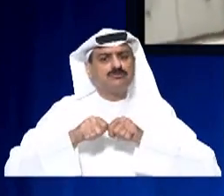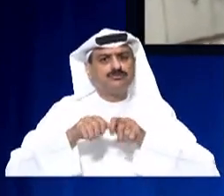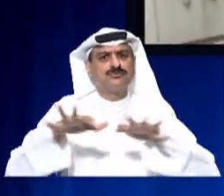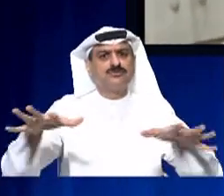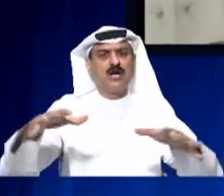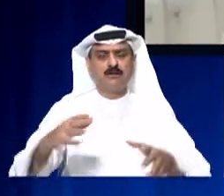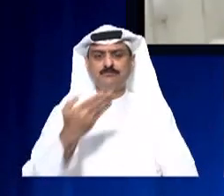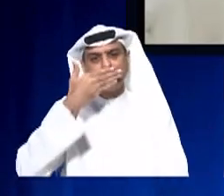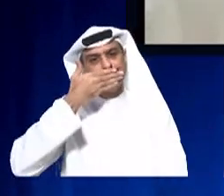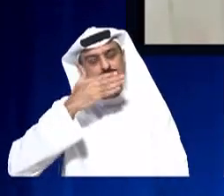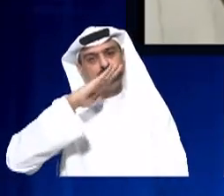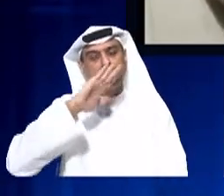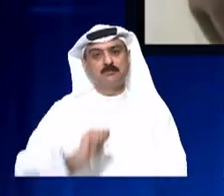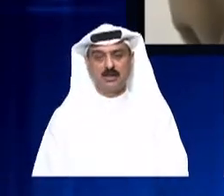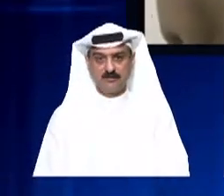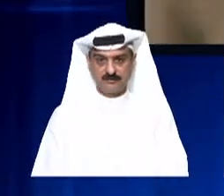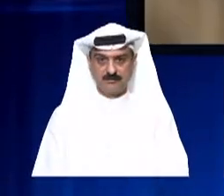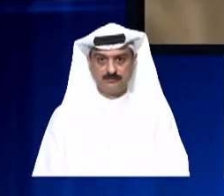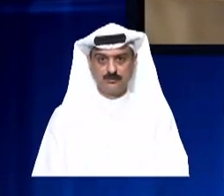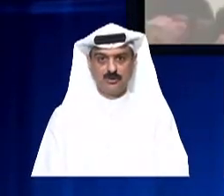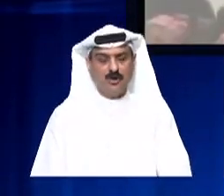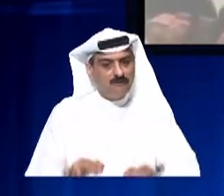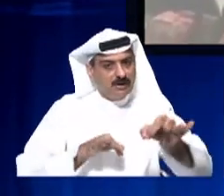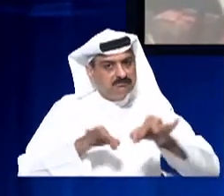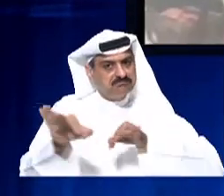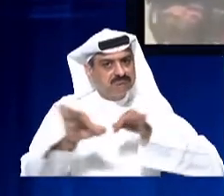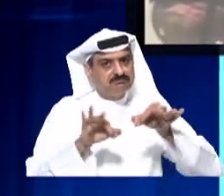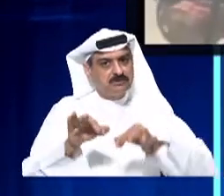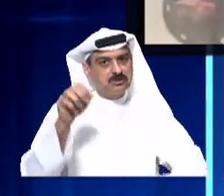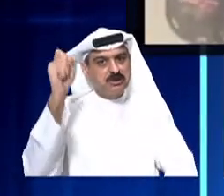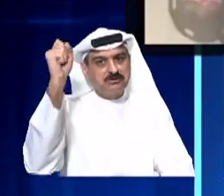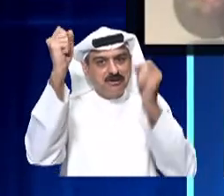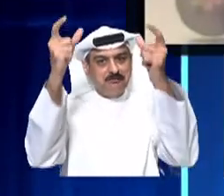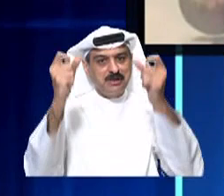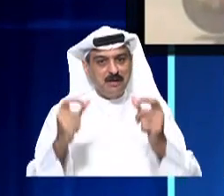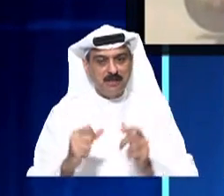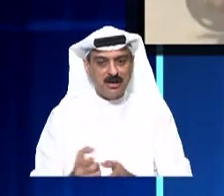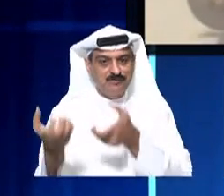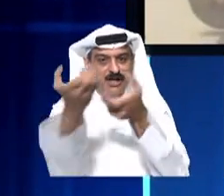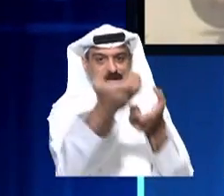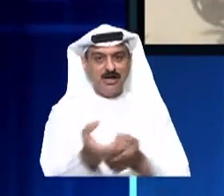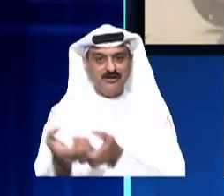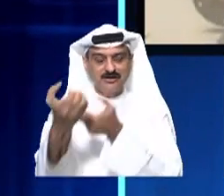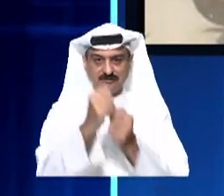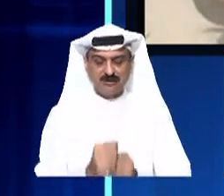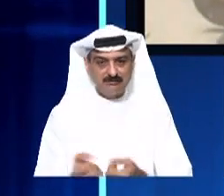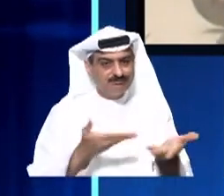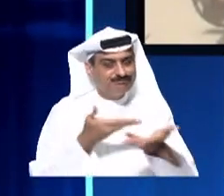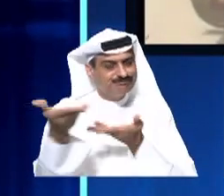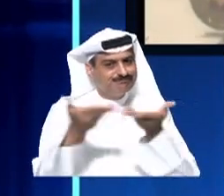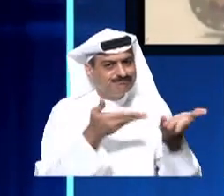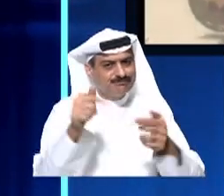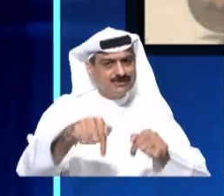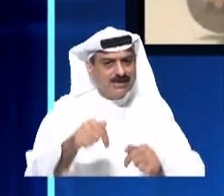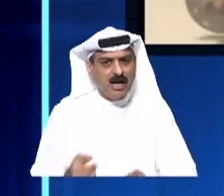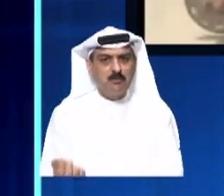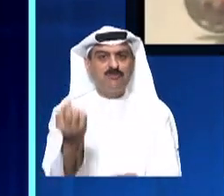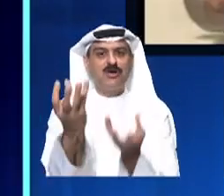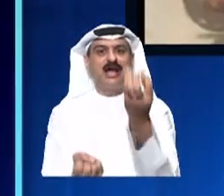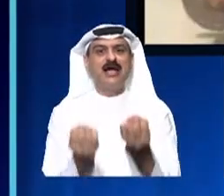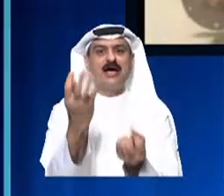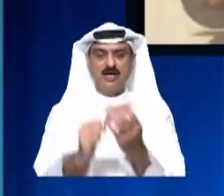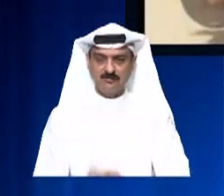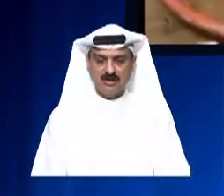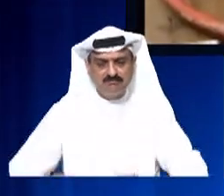ولله الحمد وبناء على الخطط المسبقة التي وضعتها قوة الإطفاء العام للتعامل مع هذه الأنواع من الحوادث